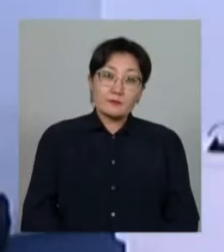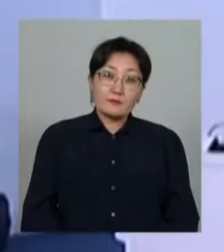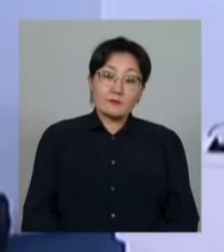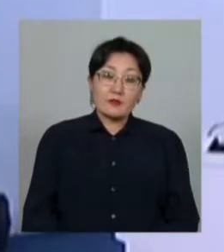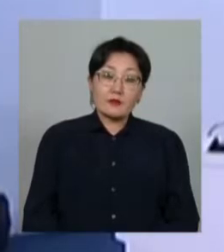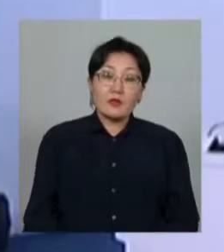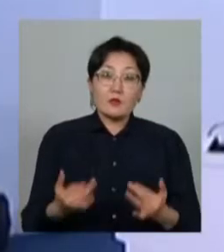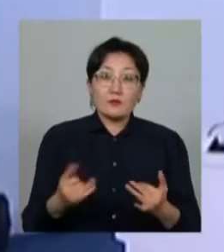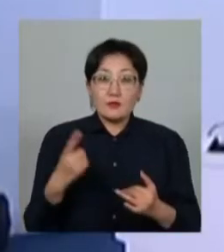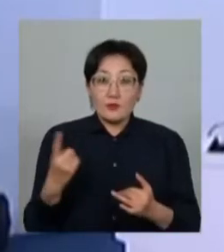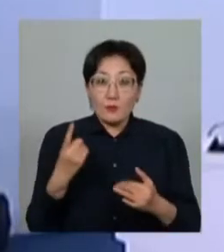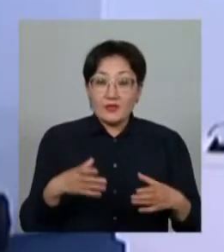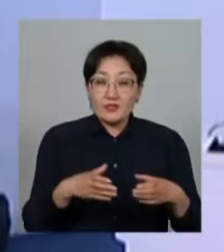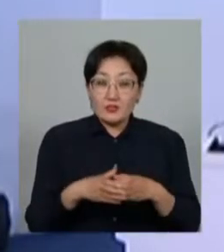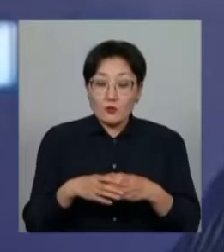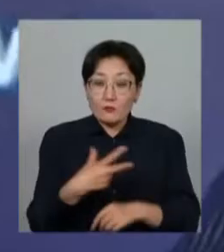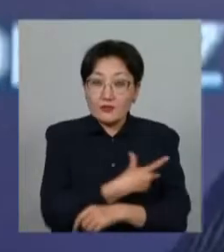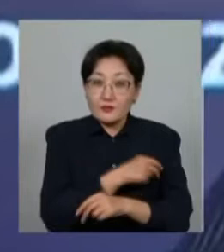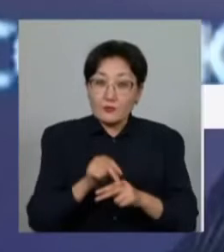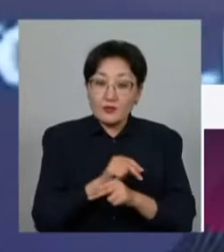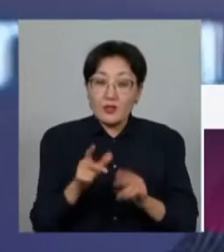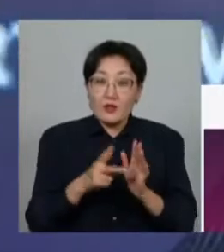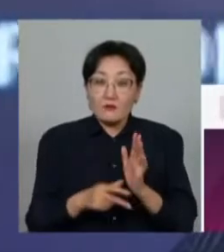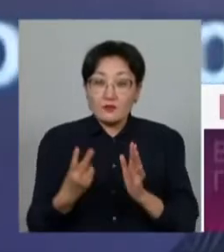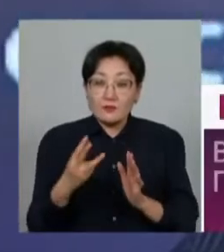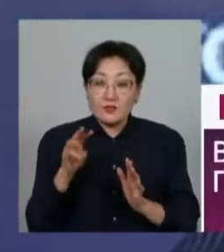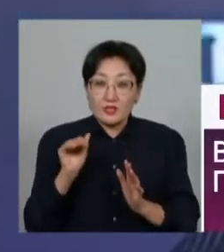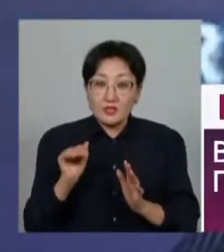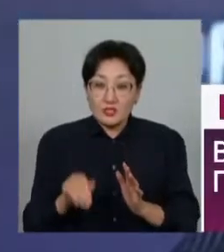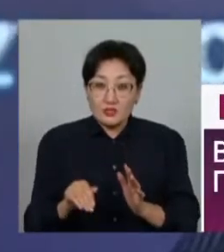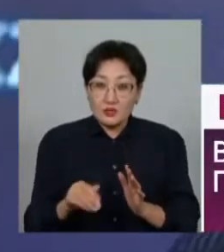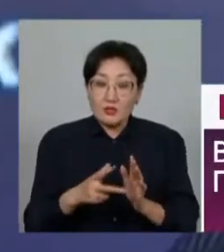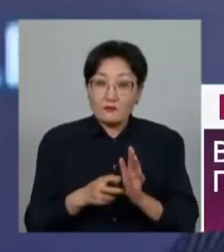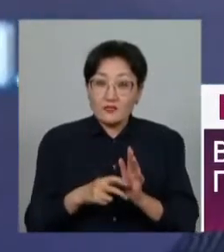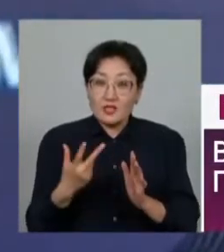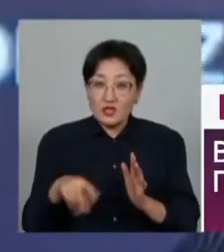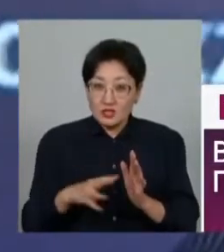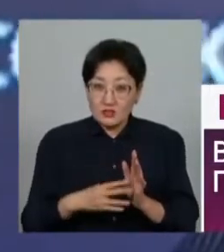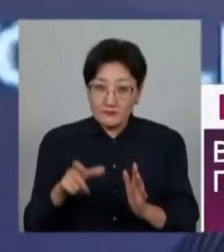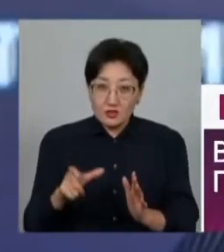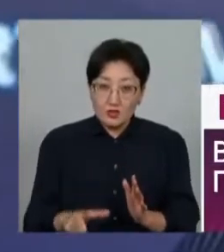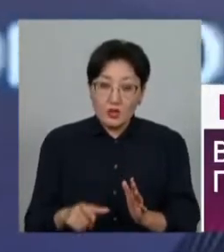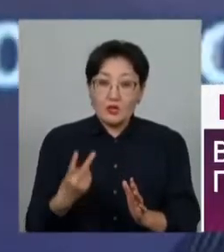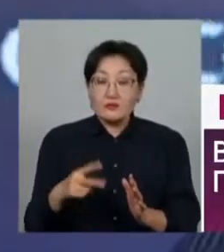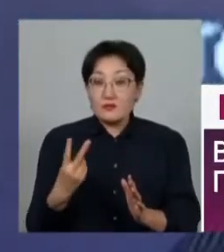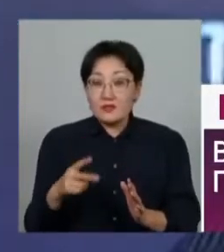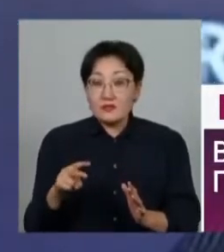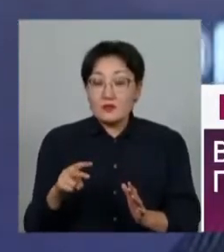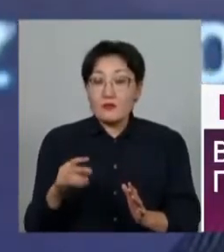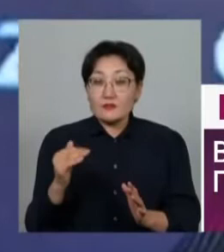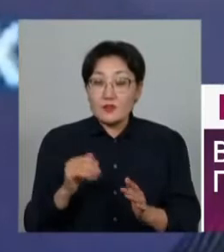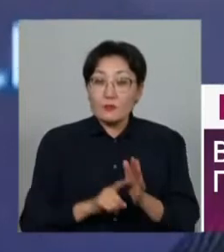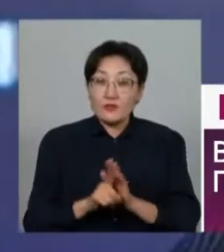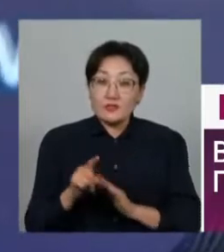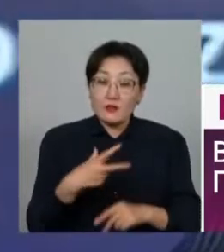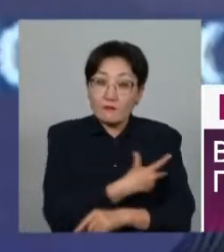На сегодня первым компонентом привито 83 839 человек. С 22 февраля